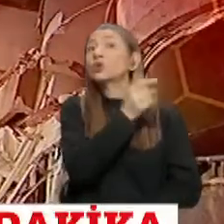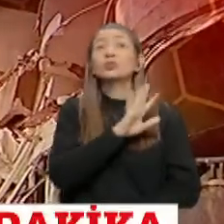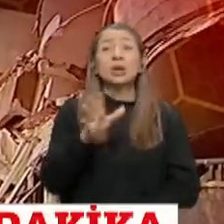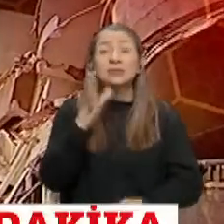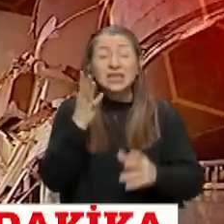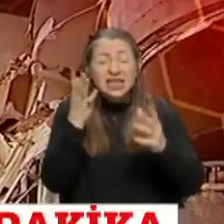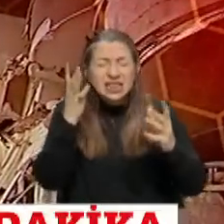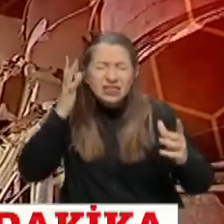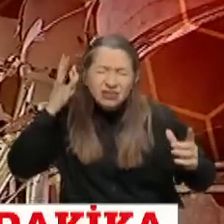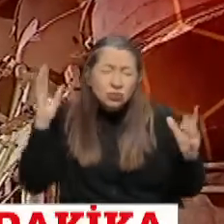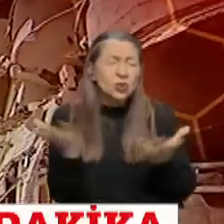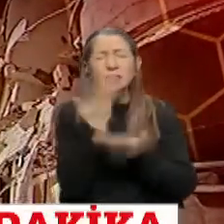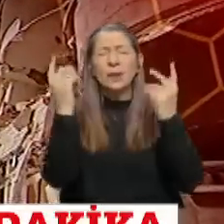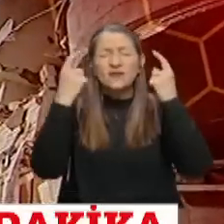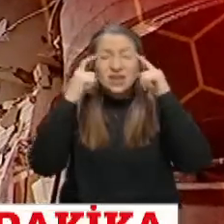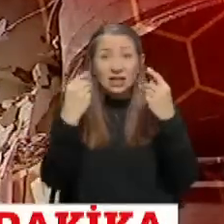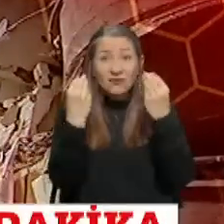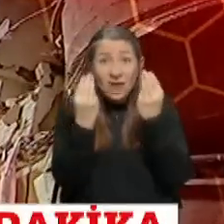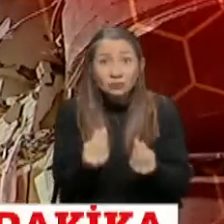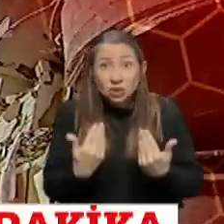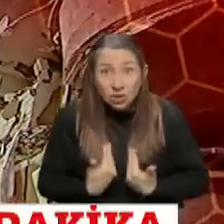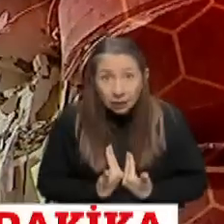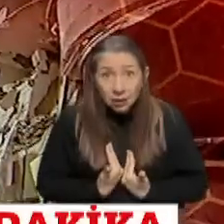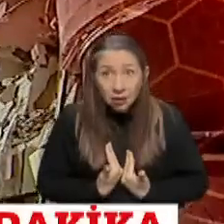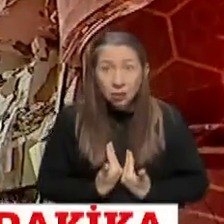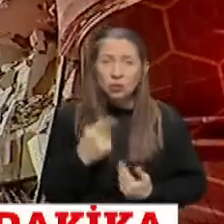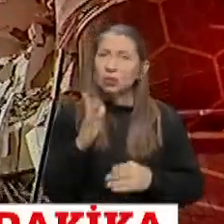milat olacağına dair hepimiz görüş beyan etmişken bunu niye yapıyoruz?